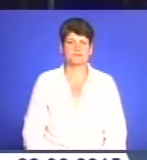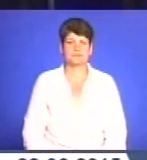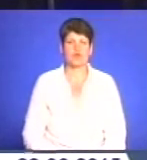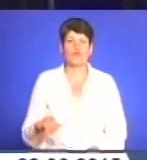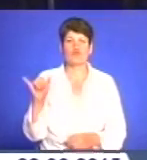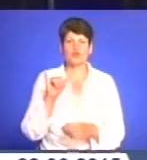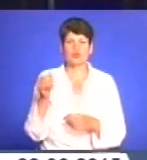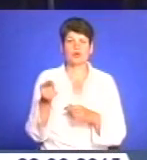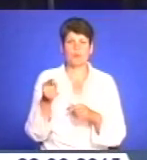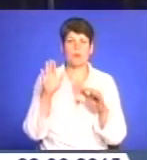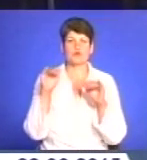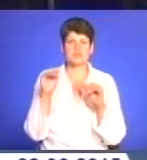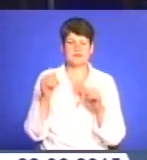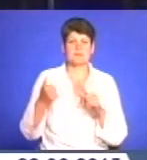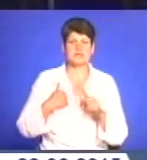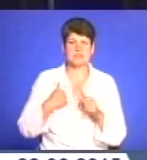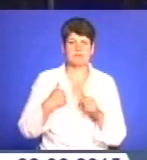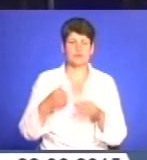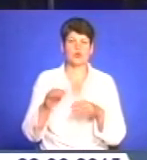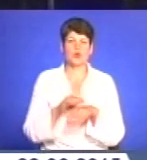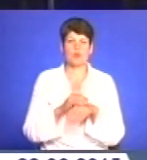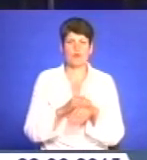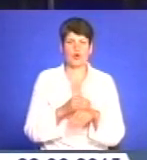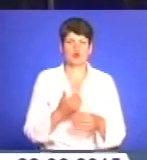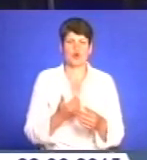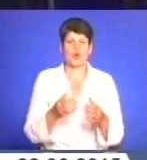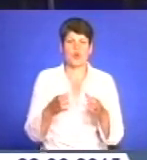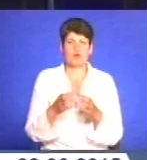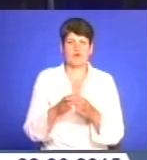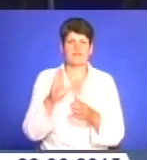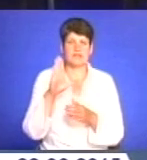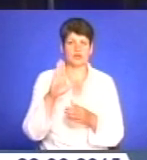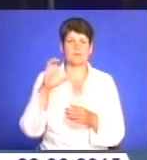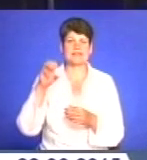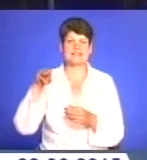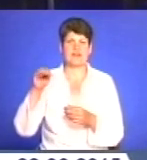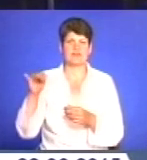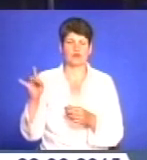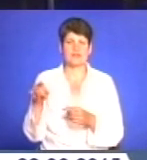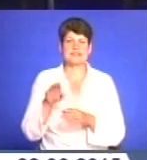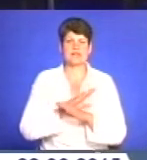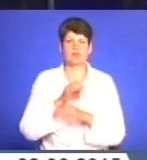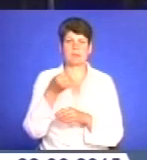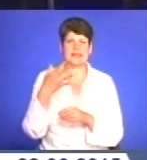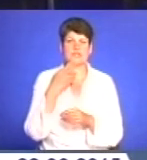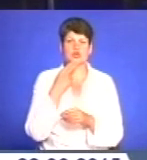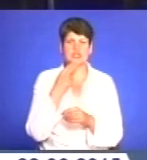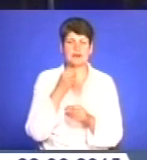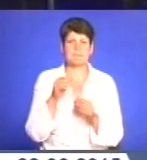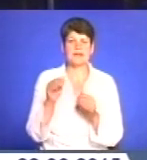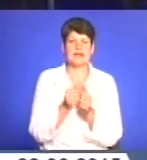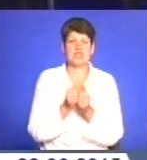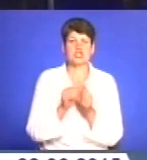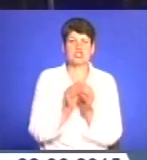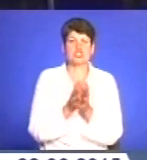У суботу Тернопіль попрощався з бійцем добровольчого українського корпусу «Правий сектор» Віктором Стефановичем. Він загинув 15 червня під Широкіном,